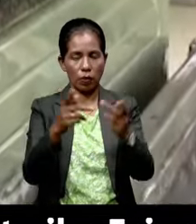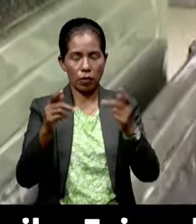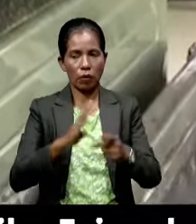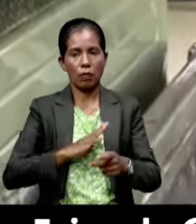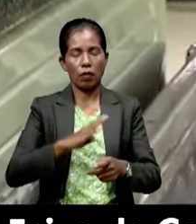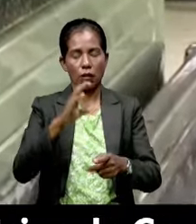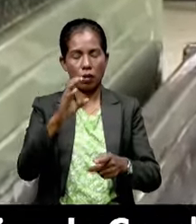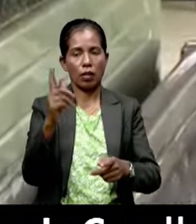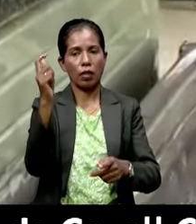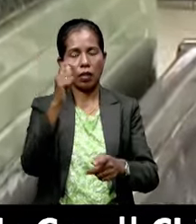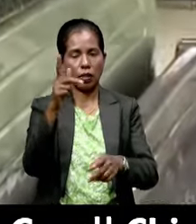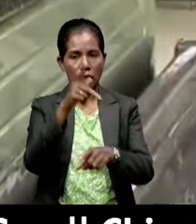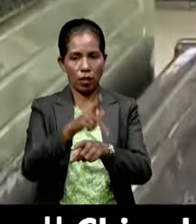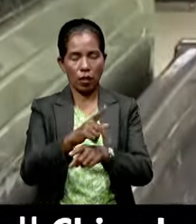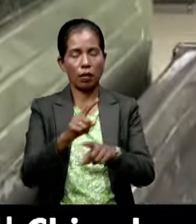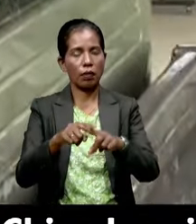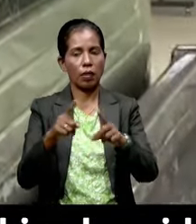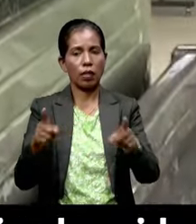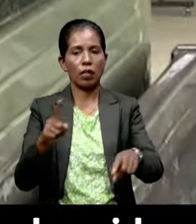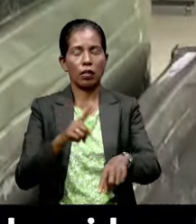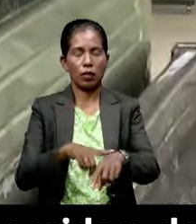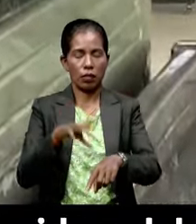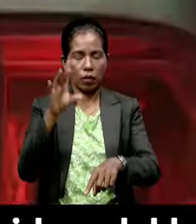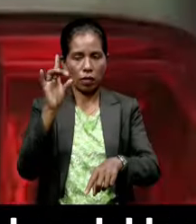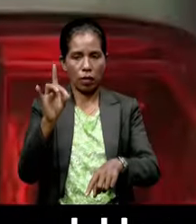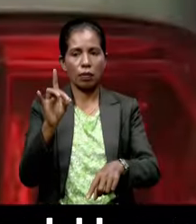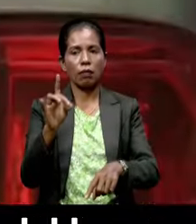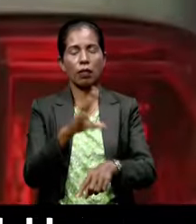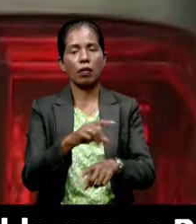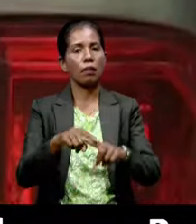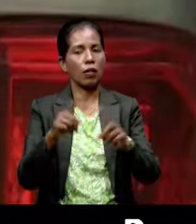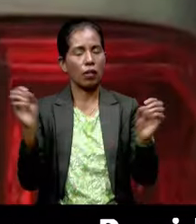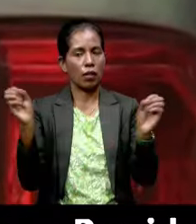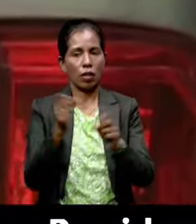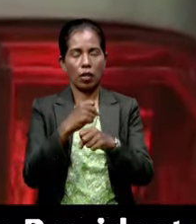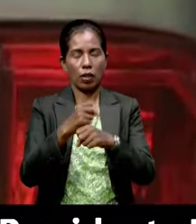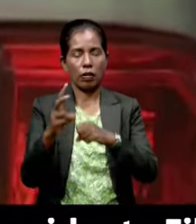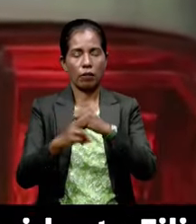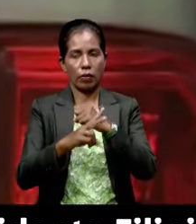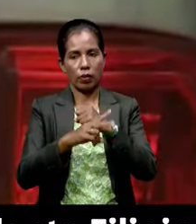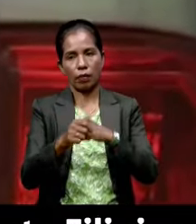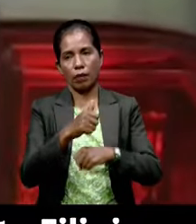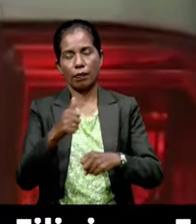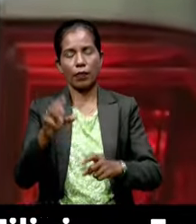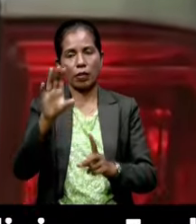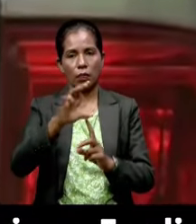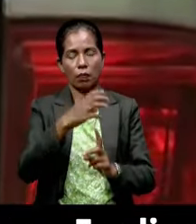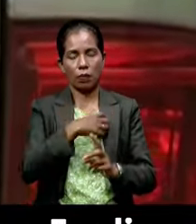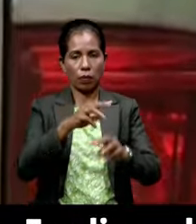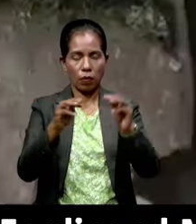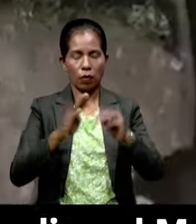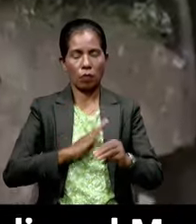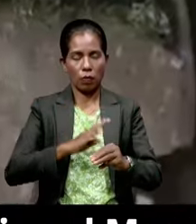baukau terça-feira kalang, mais ou menos tu kualu roubalu, ma bela resulta vítima ruma. Comandante polisi munisipi